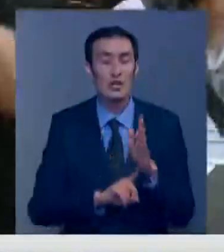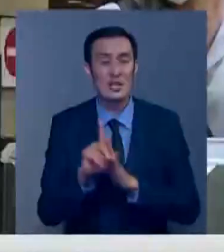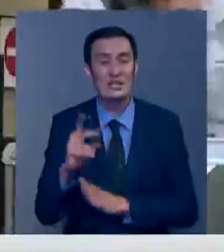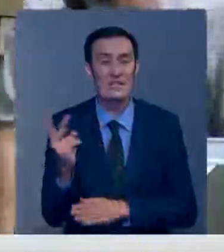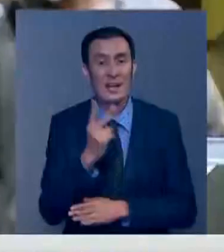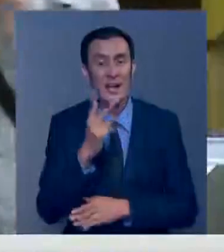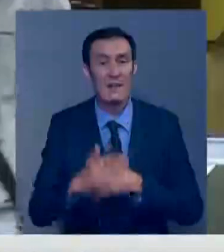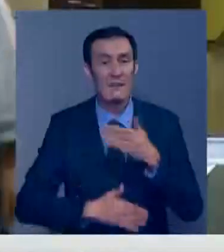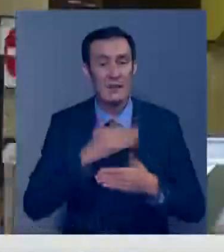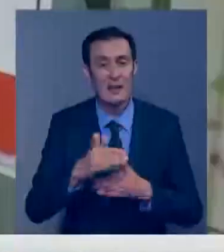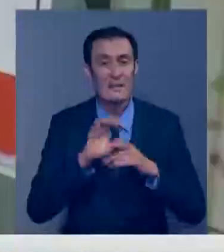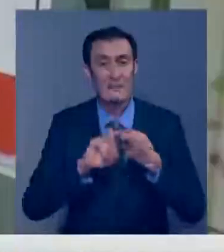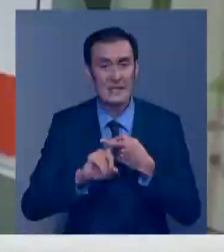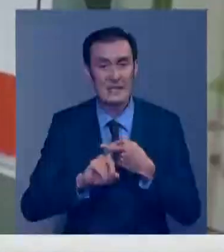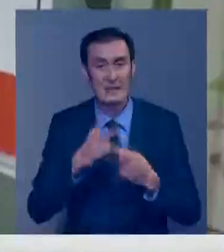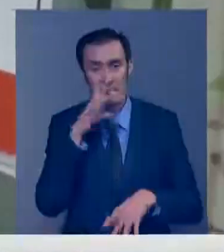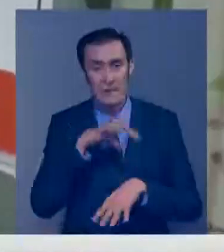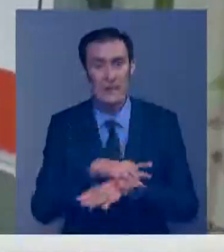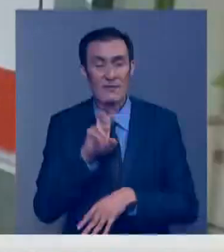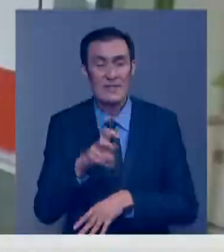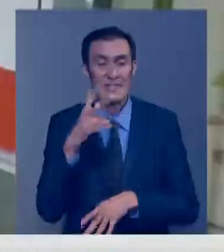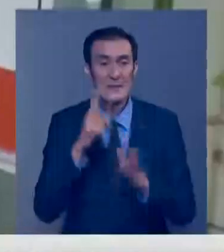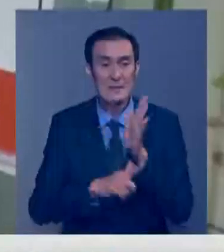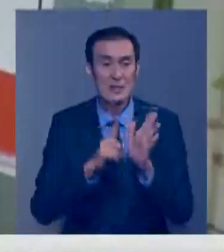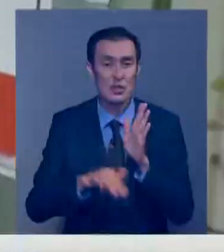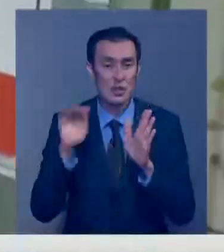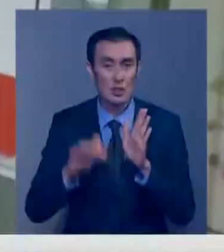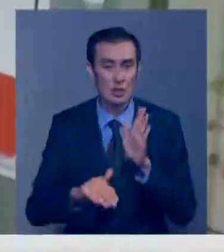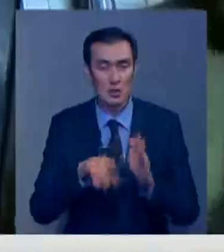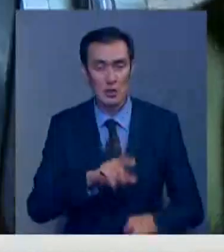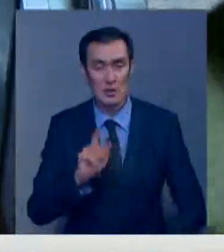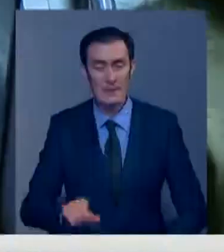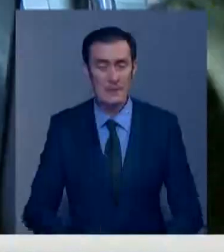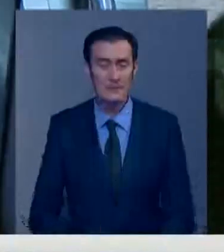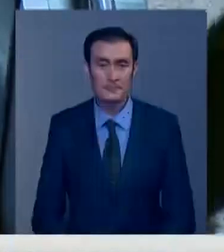вторую волну коронавируса. Инфекция подтвердилась у 270 тысяч человек.